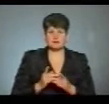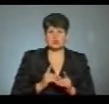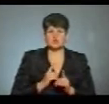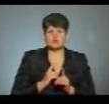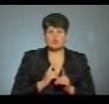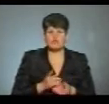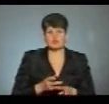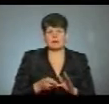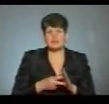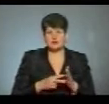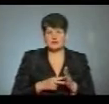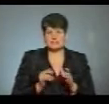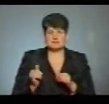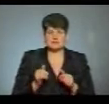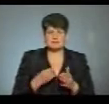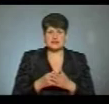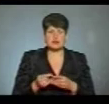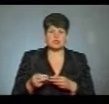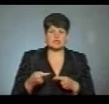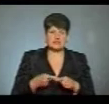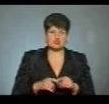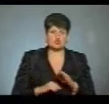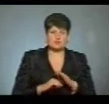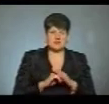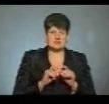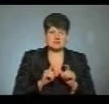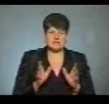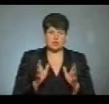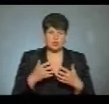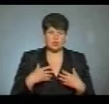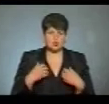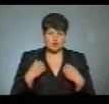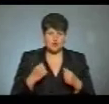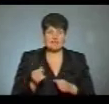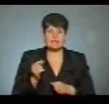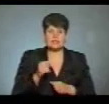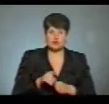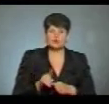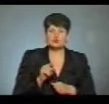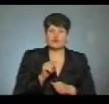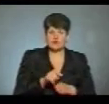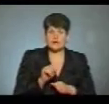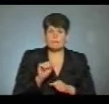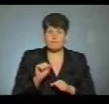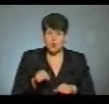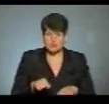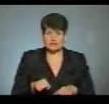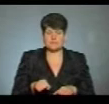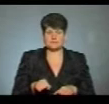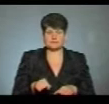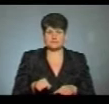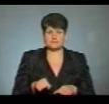супроводжуватися, як планувалося, забезпечення матеріально-технічної бази закладів охорони здоров'я для того, щоб вони могли